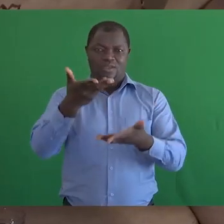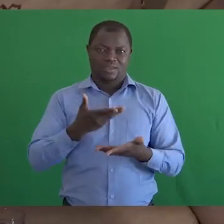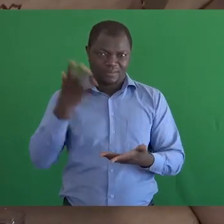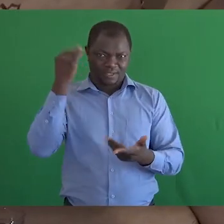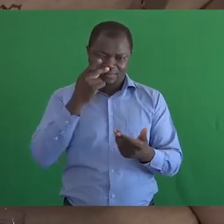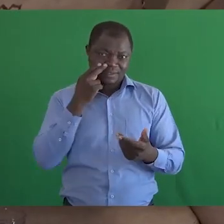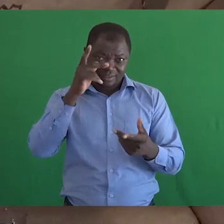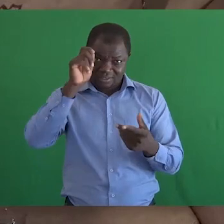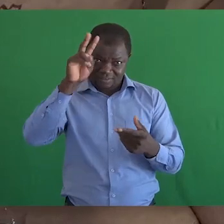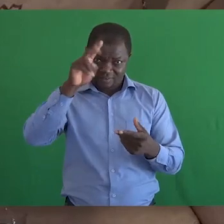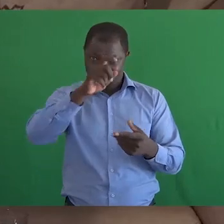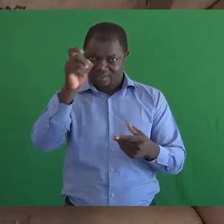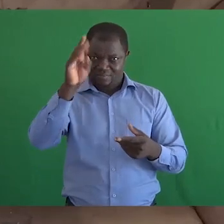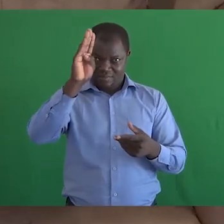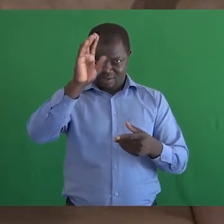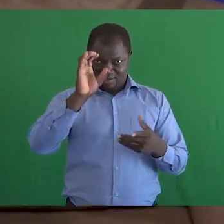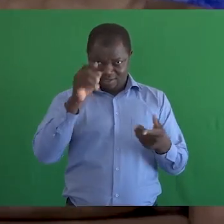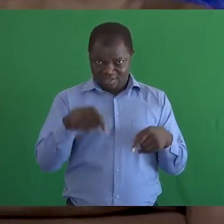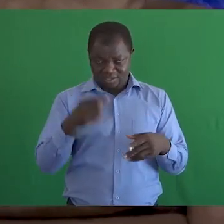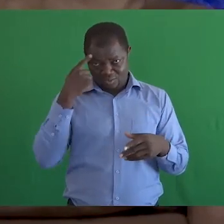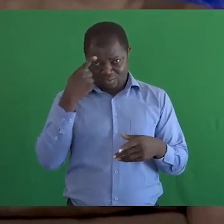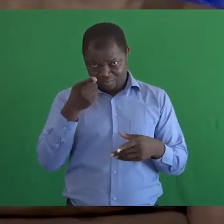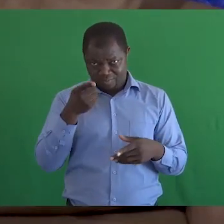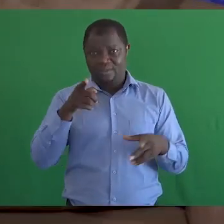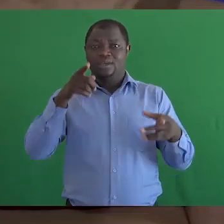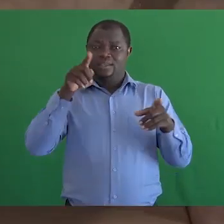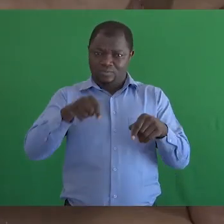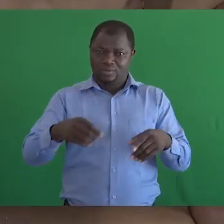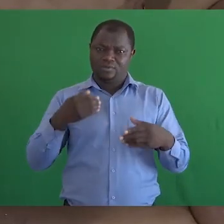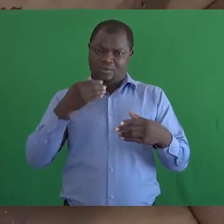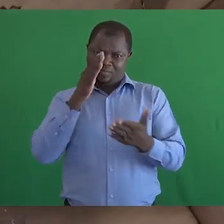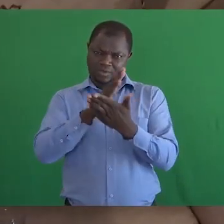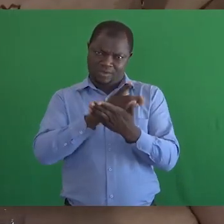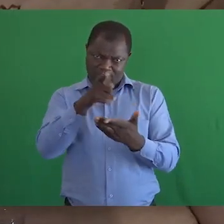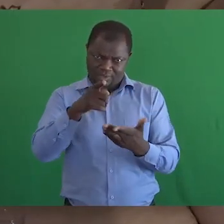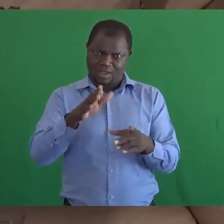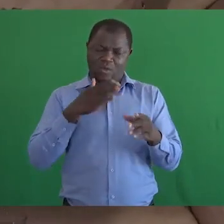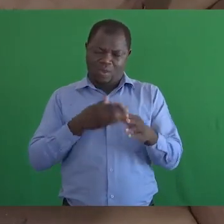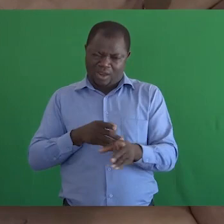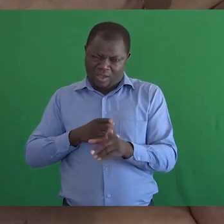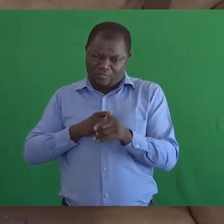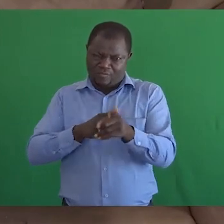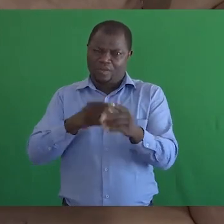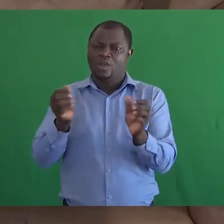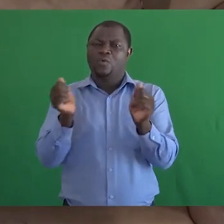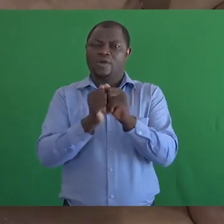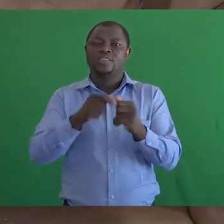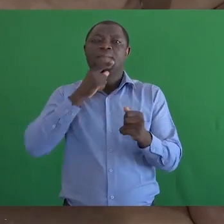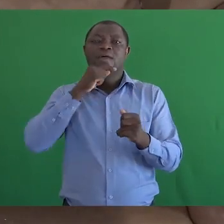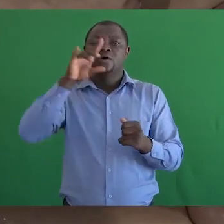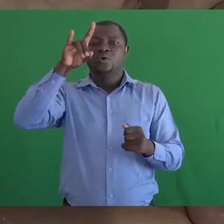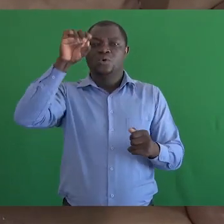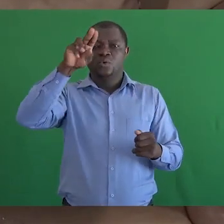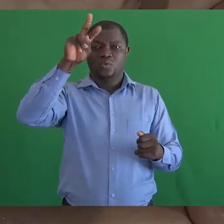wenyu ndinokutendai nokuya kuzokomba churu nasi chirongwa ichochi chiri kukotserwa nababa hungwe munoziva zvinotifadza kuti munhu afunge